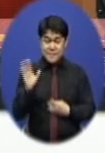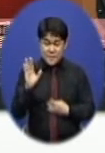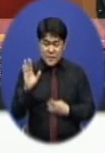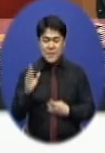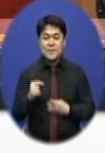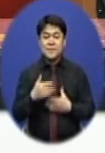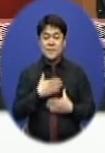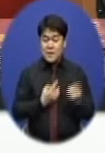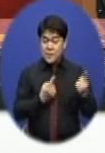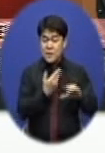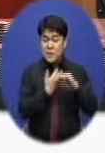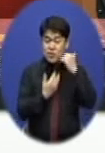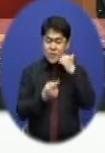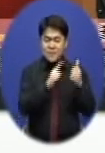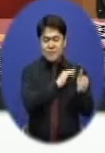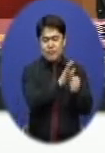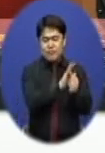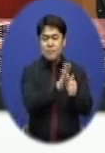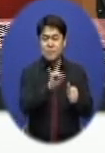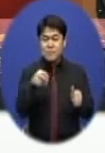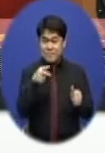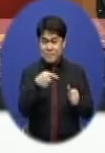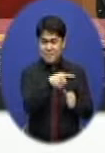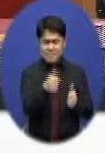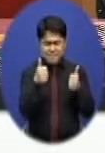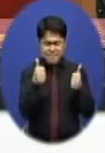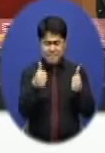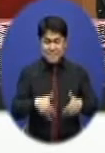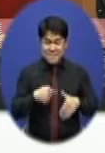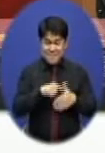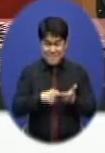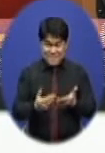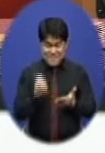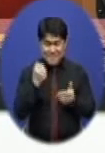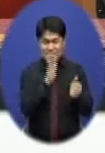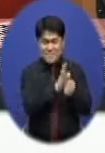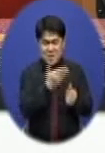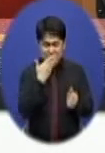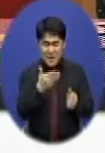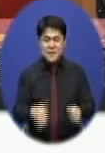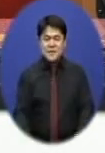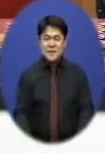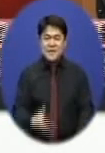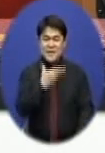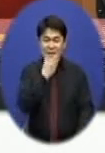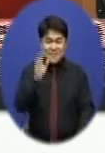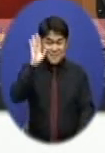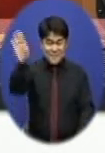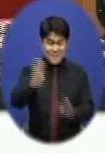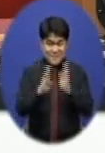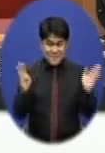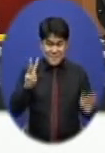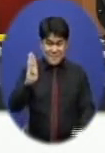더 남을 먼저 생각하는 배려, 그 따뜻한 마음이 기부를 하는 게 아닐까 싶습니다. 그래요. 행복한 미래를